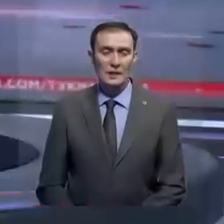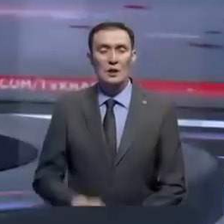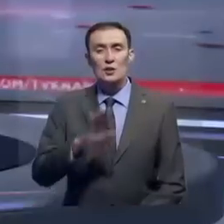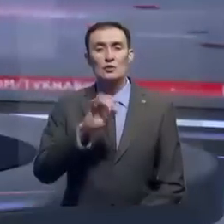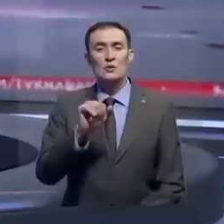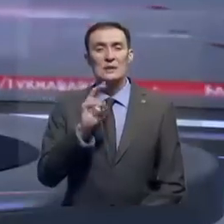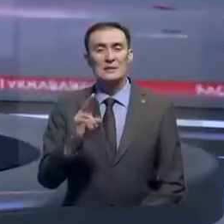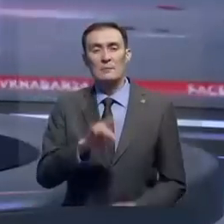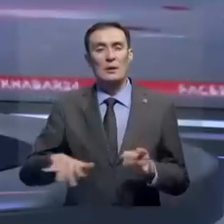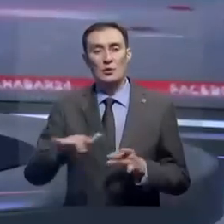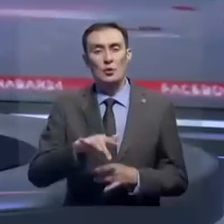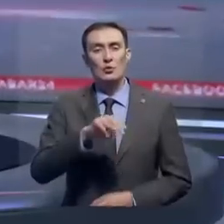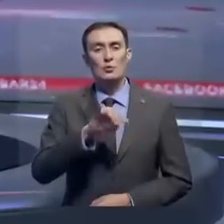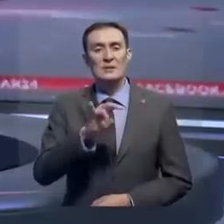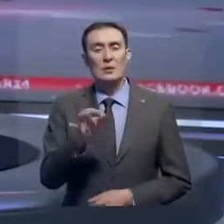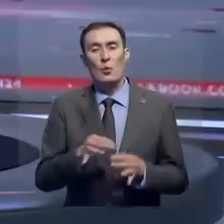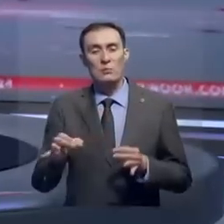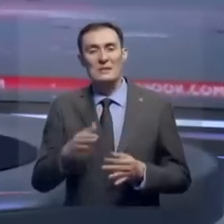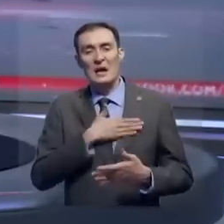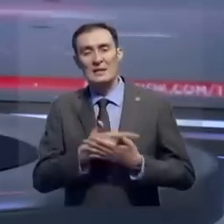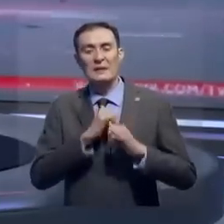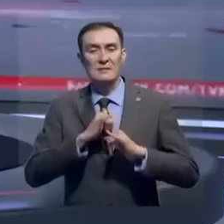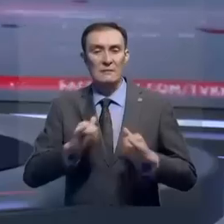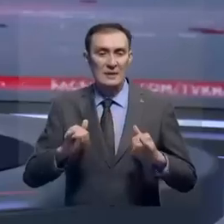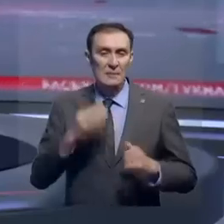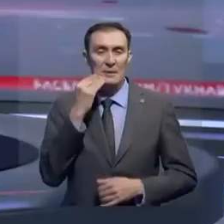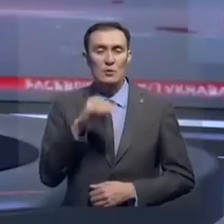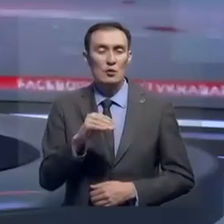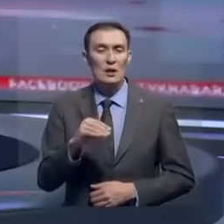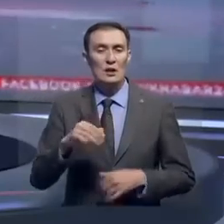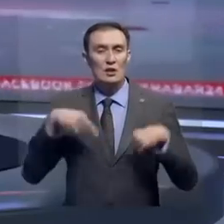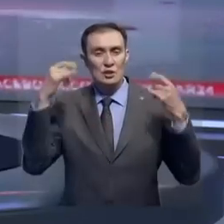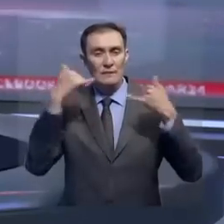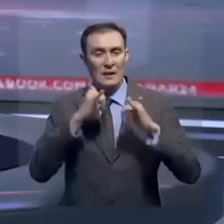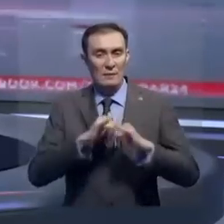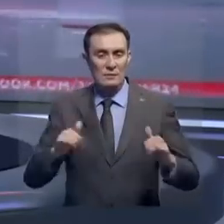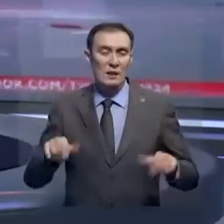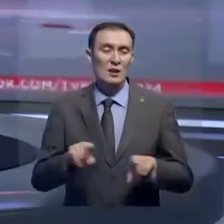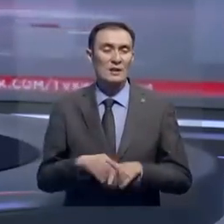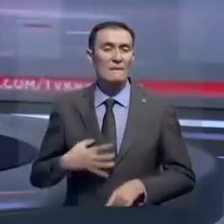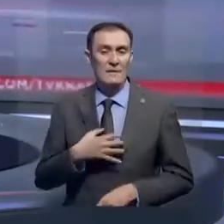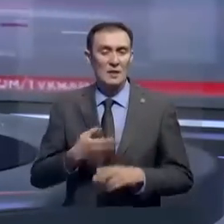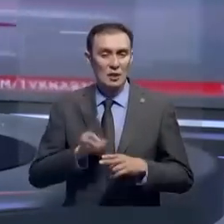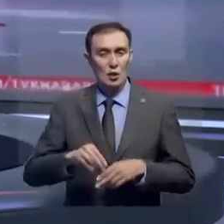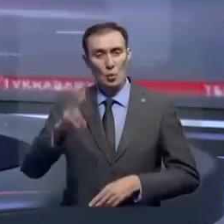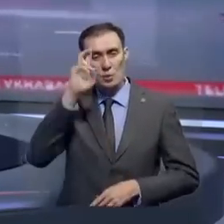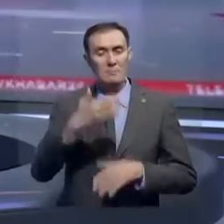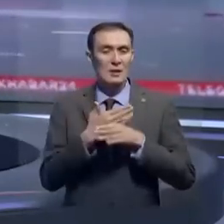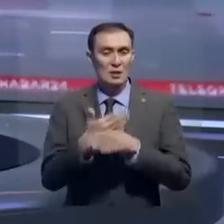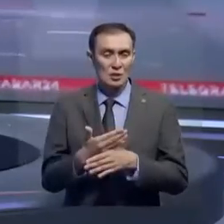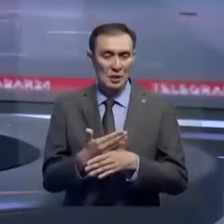в сузакском районе туркестанской области активно развивается племенное животноводство немаловажную роль в этом играет